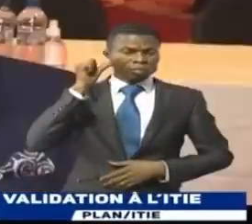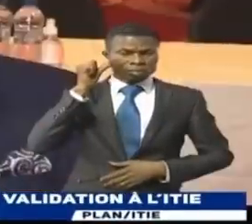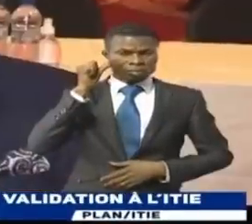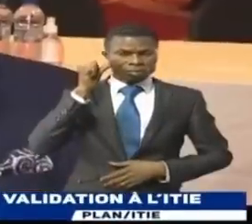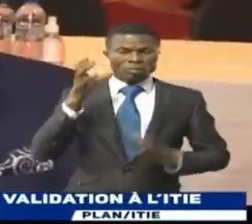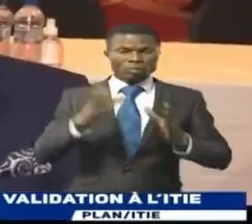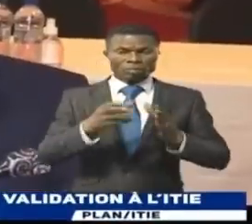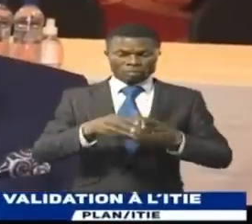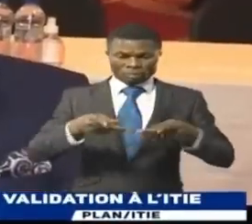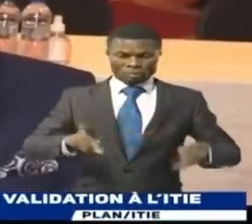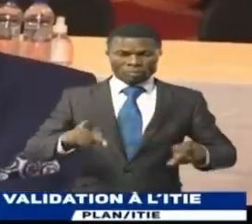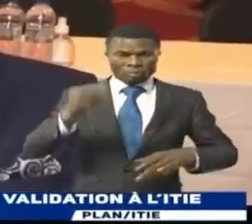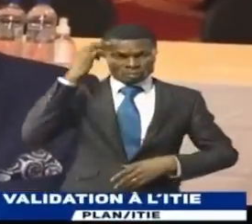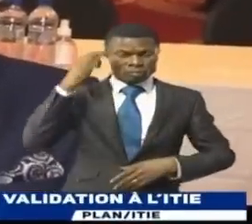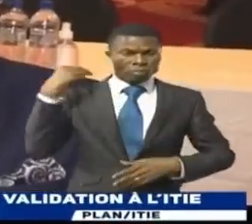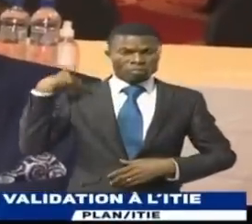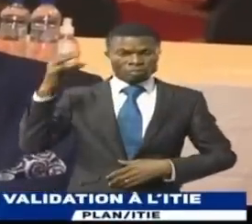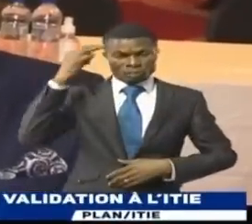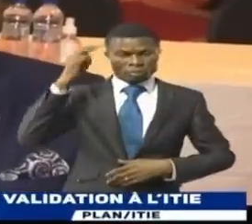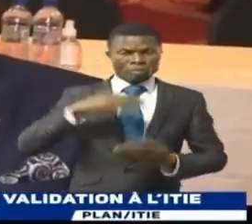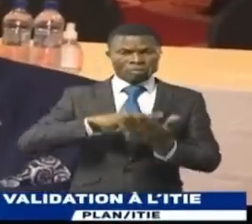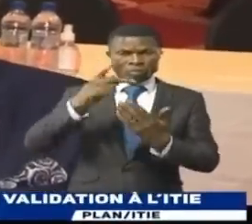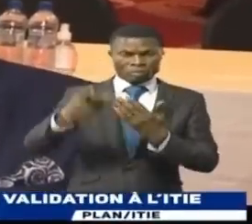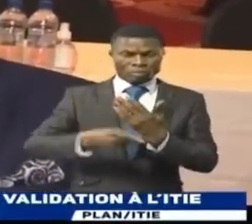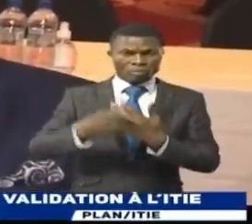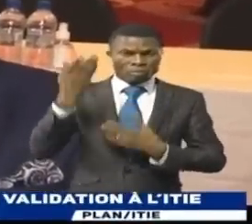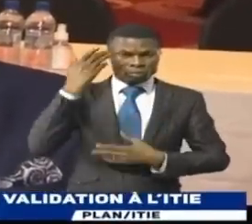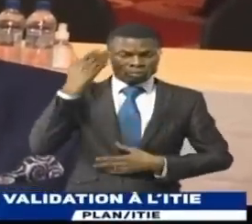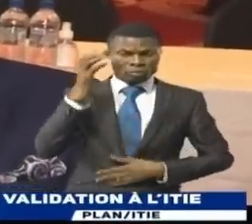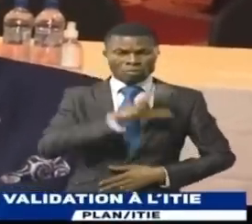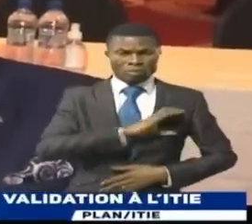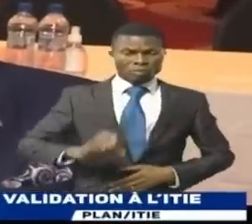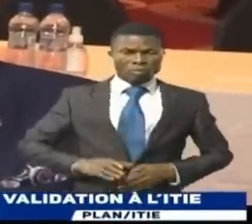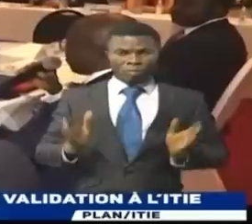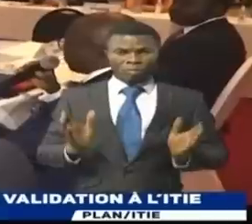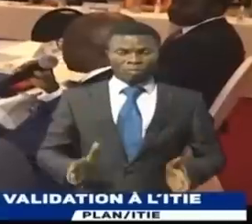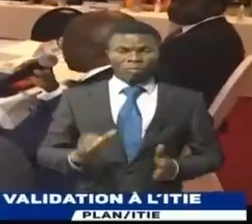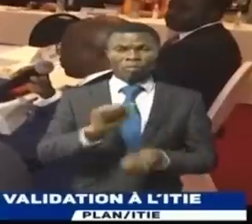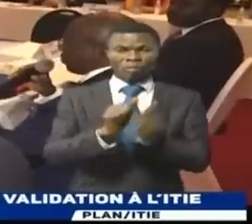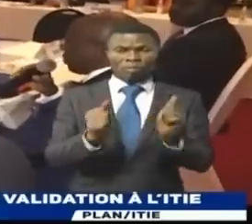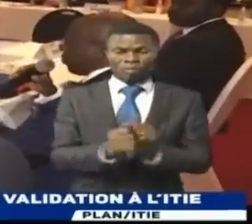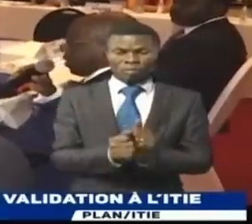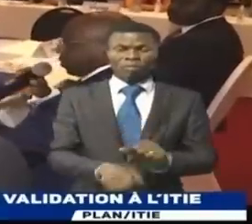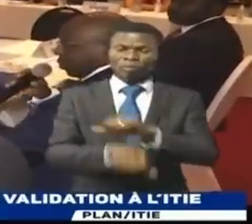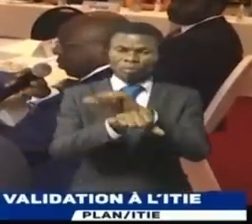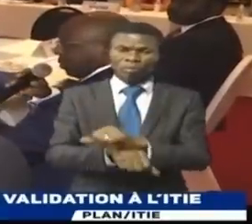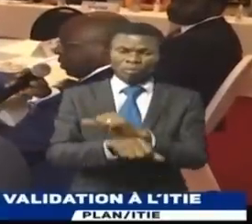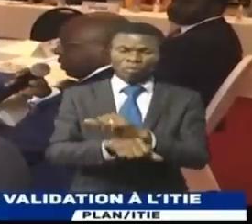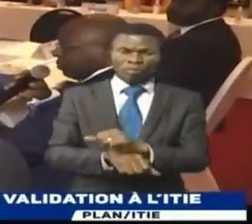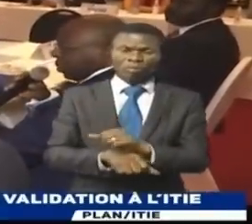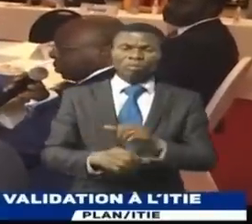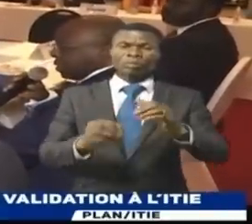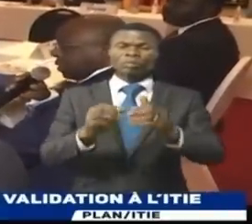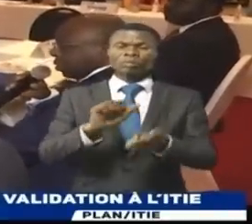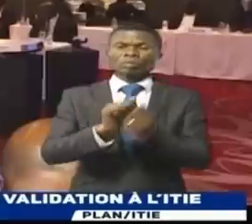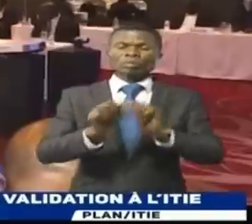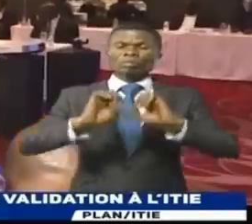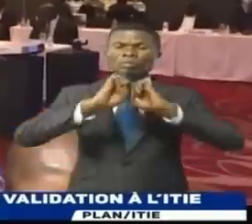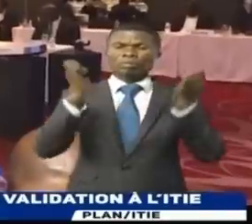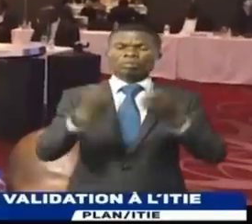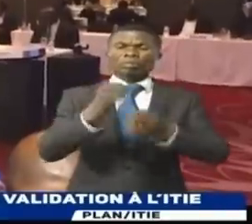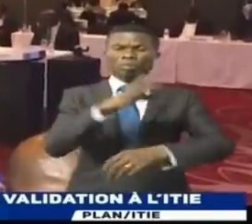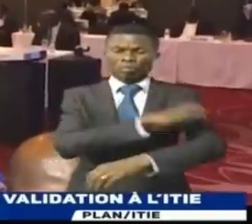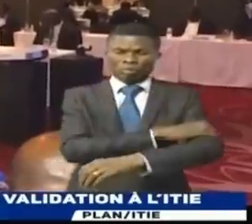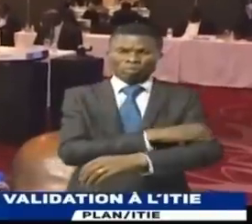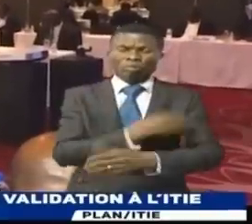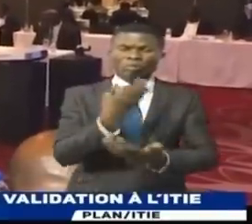présidence du ministre d'État, ministre du Plan, Christian Mwando Simba. Des questions traditionnelles et les points de la société civile sur le